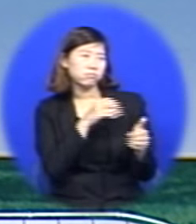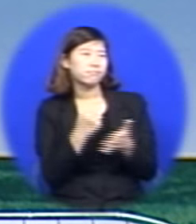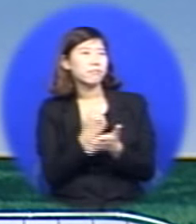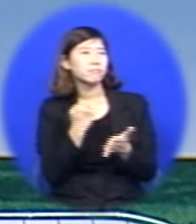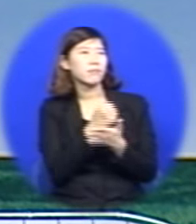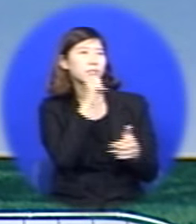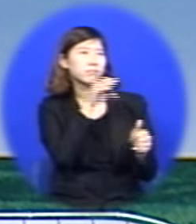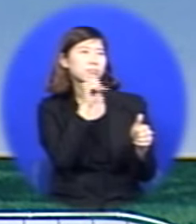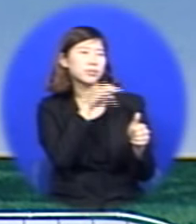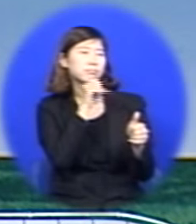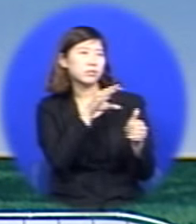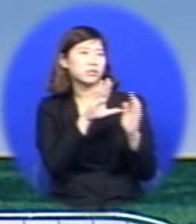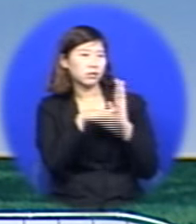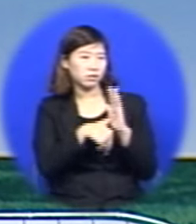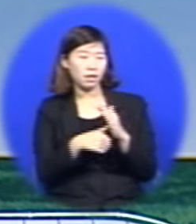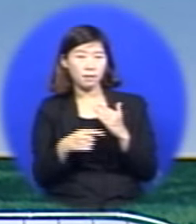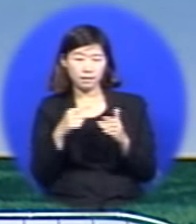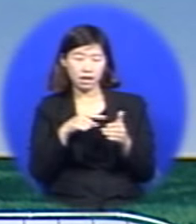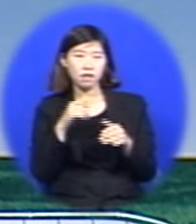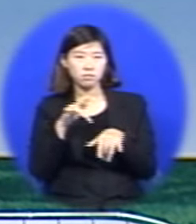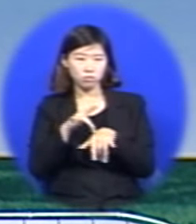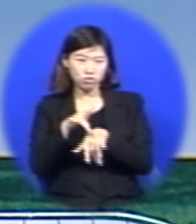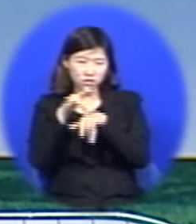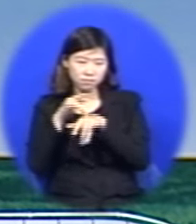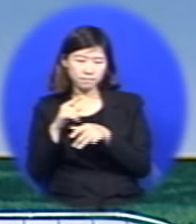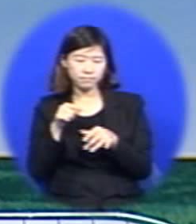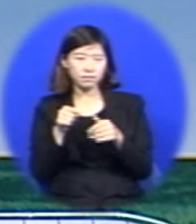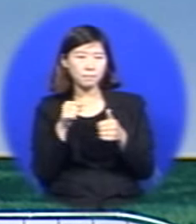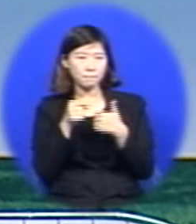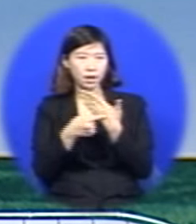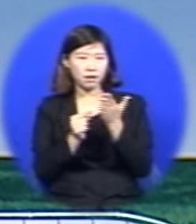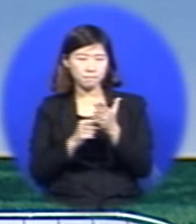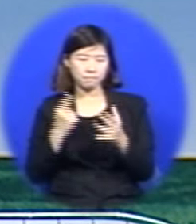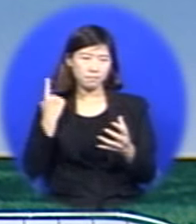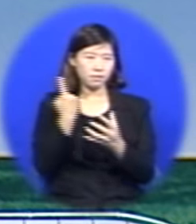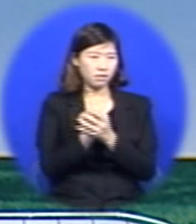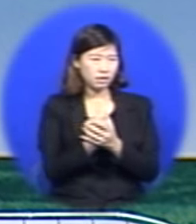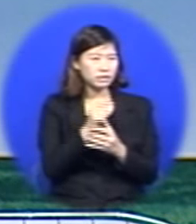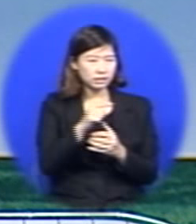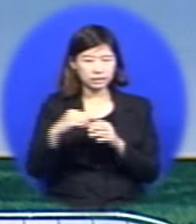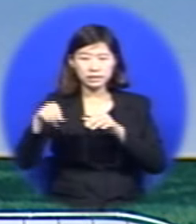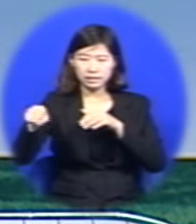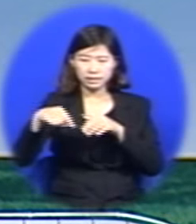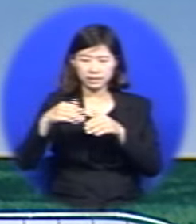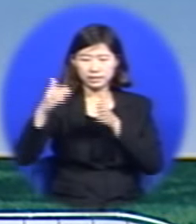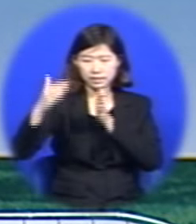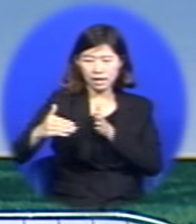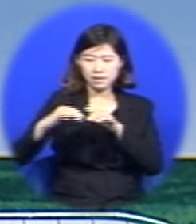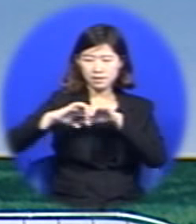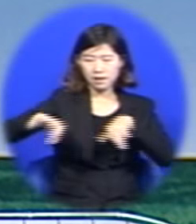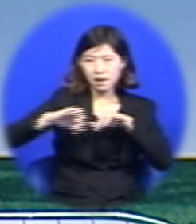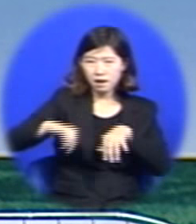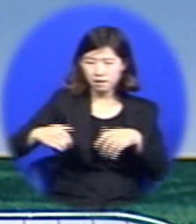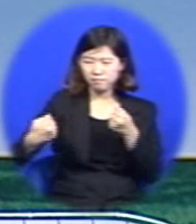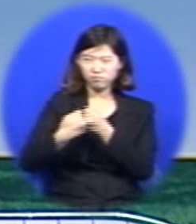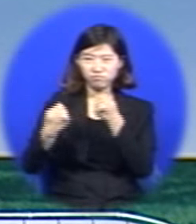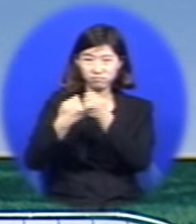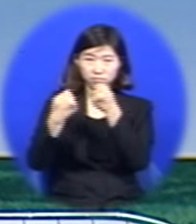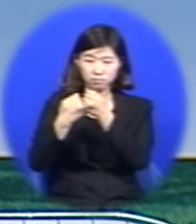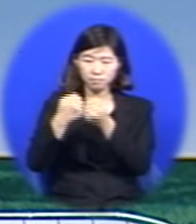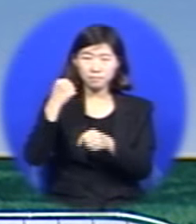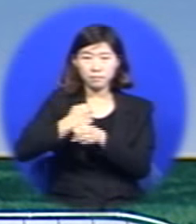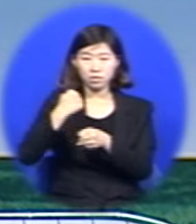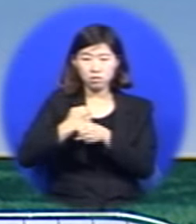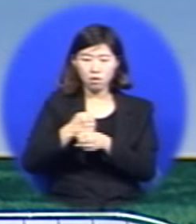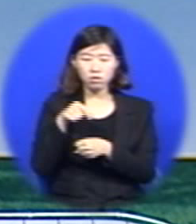마귀가 그 마음속에 들어가서 그 사이를 갈라놓고 분열시킨다는 것을 실제로 믿는 거예요. 이거